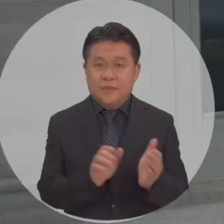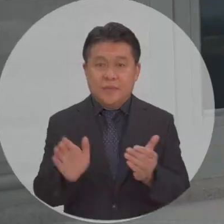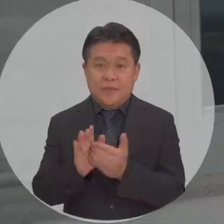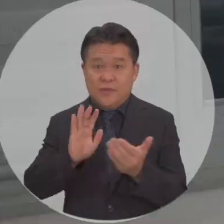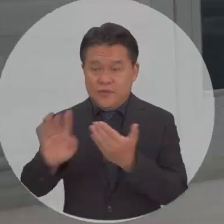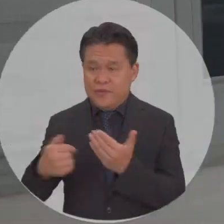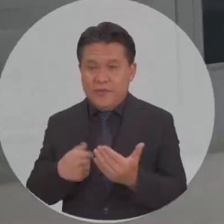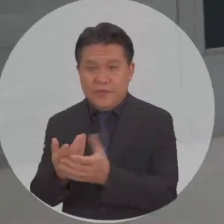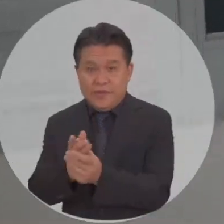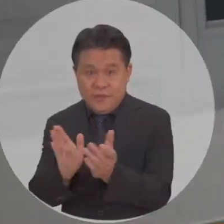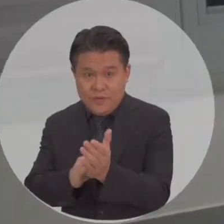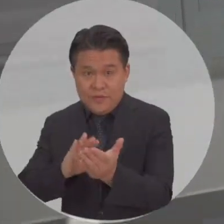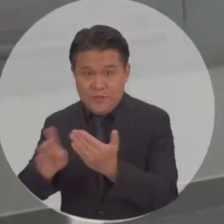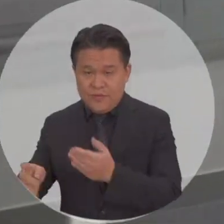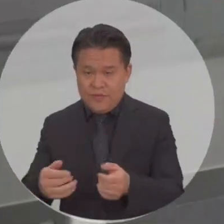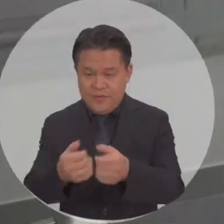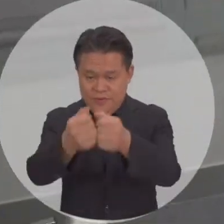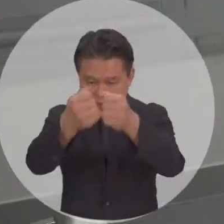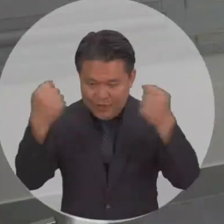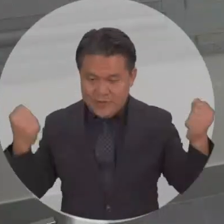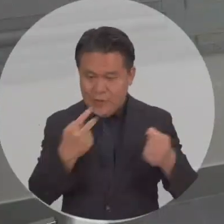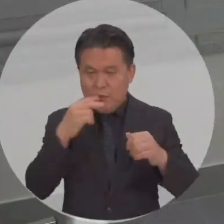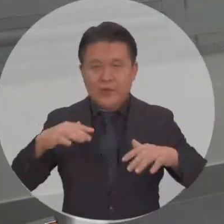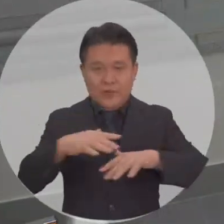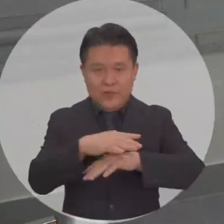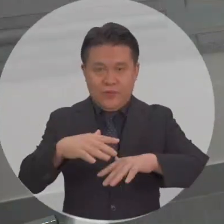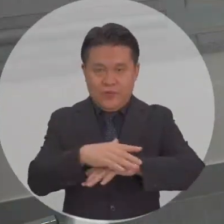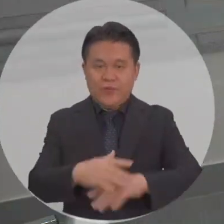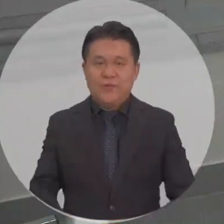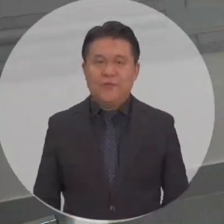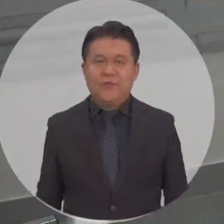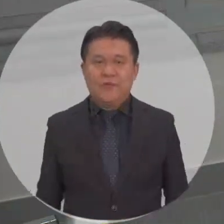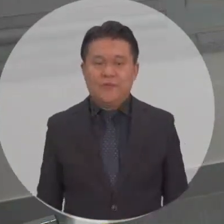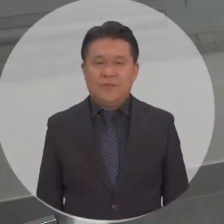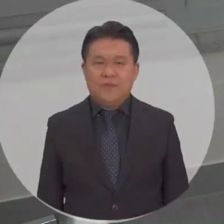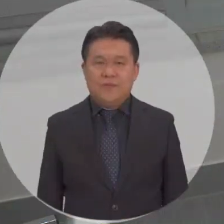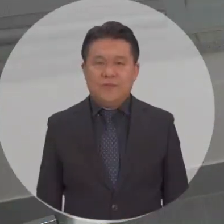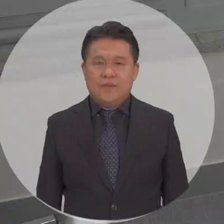물건을 정리하고 손을 씻은 후 창문을 열어 환기시킵니다.